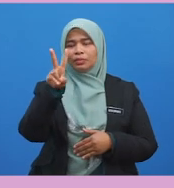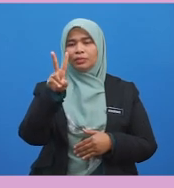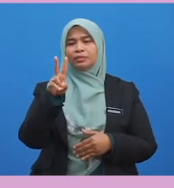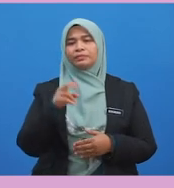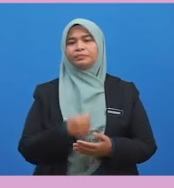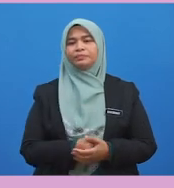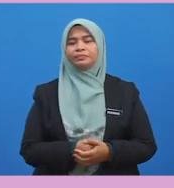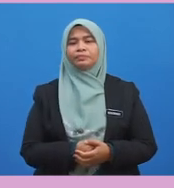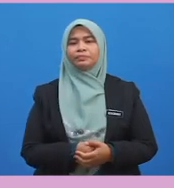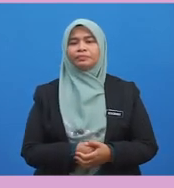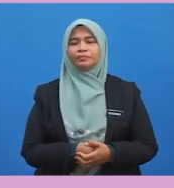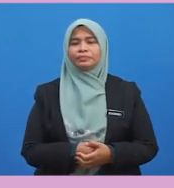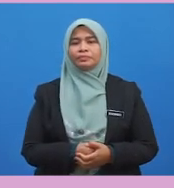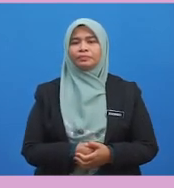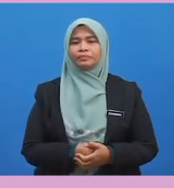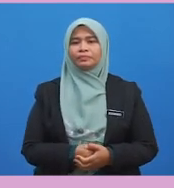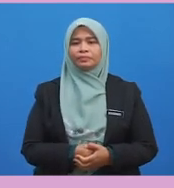dua label.